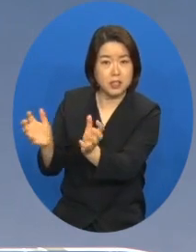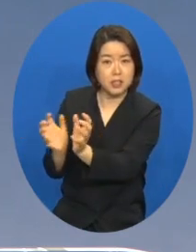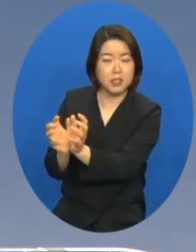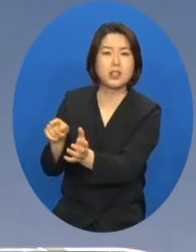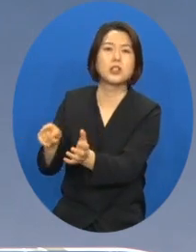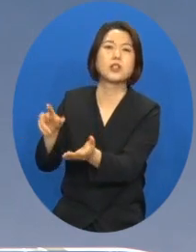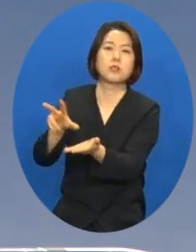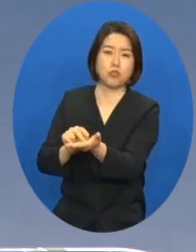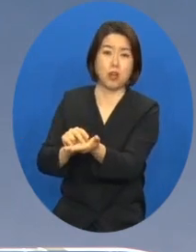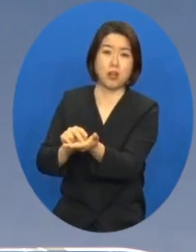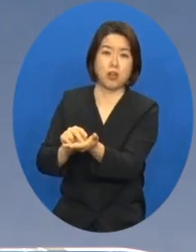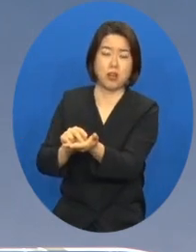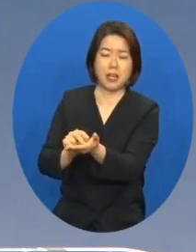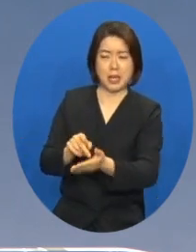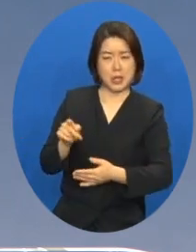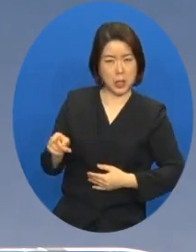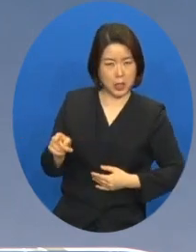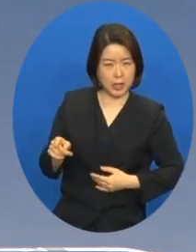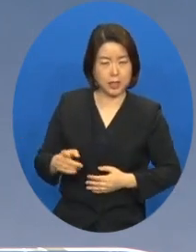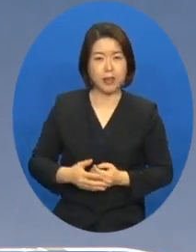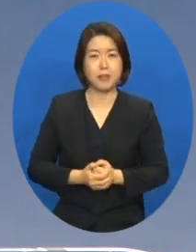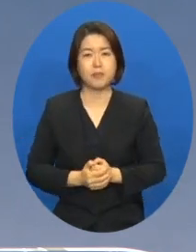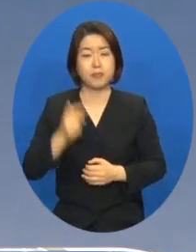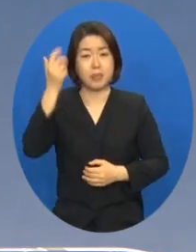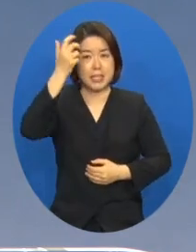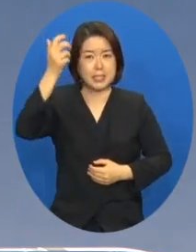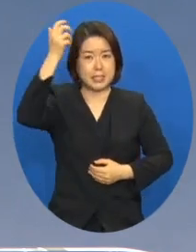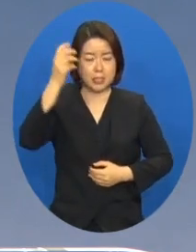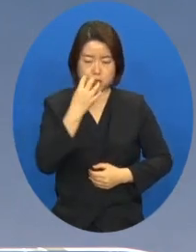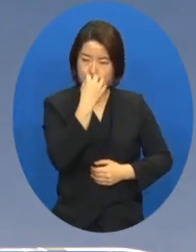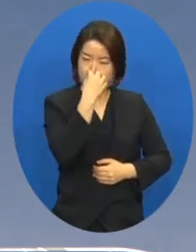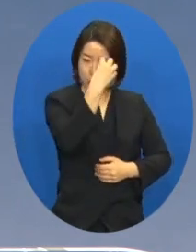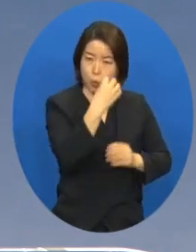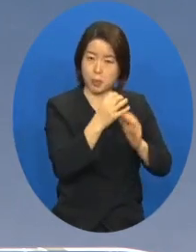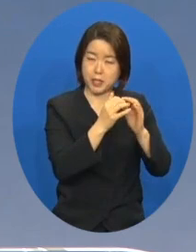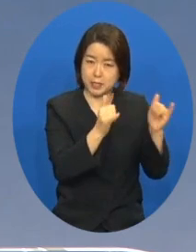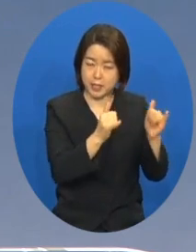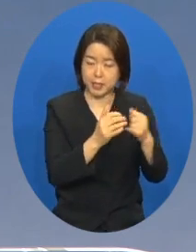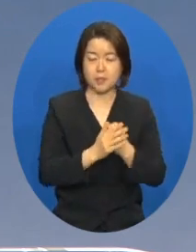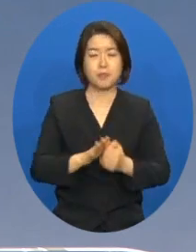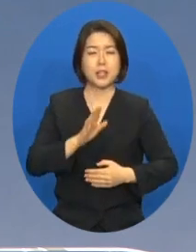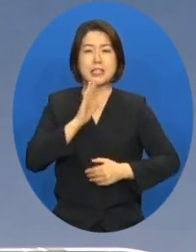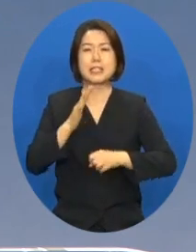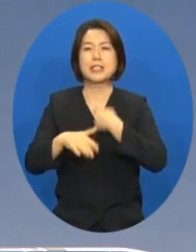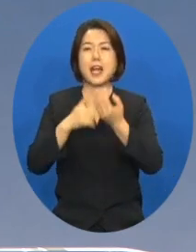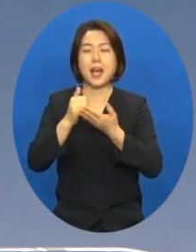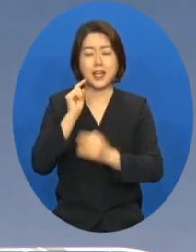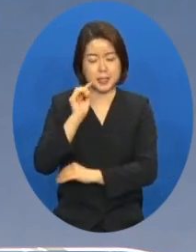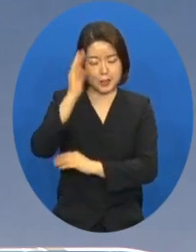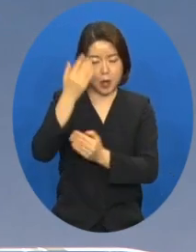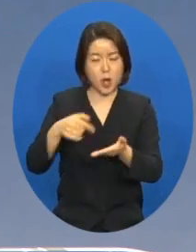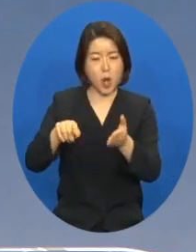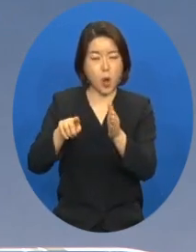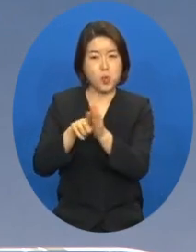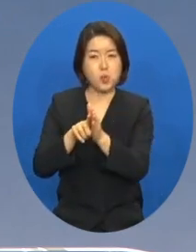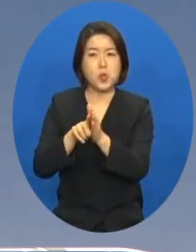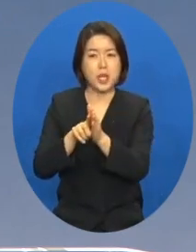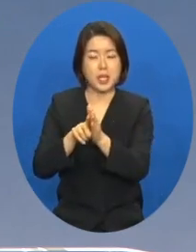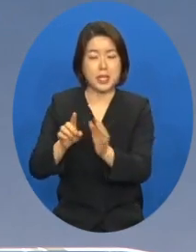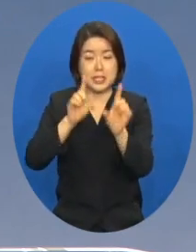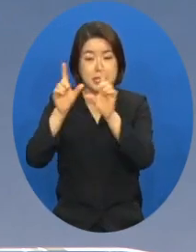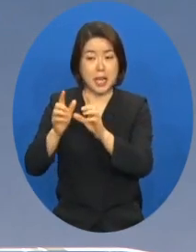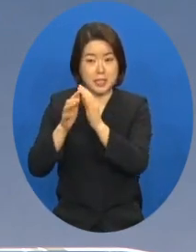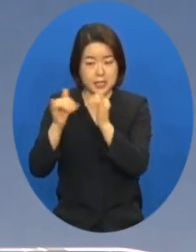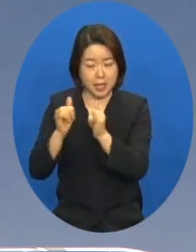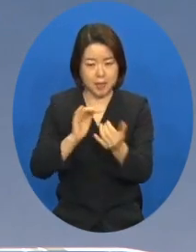됩니다. 여기에 영적인 교만이 있는 사람과 진짜 하나님의 영광을 위해 사는 사람이 갈라지게